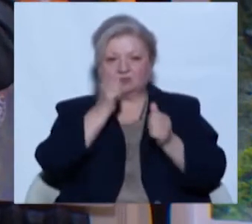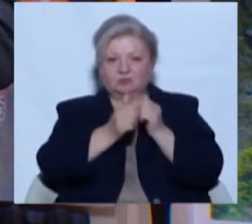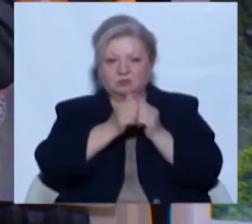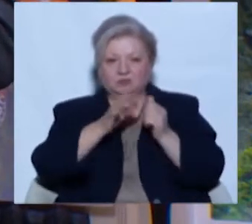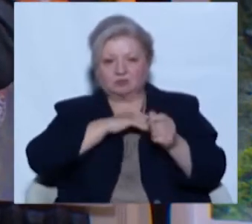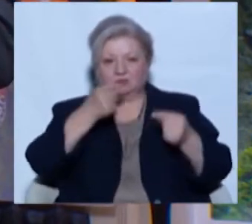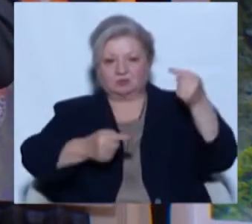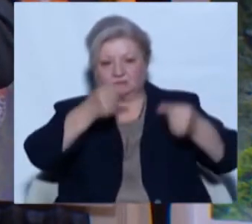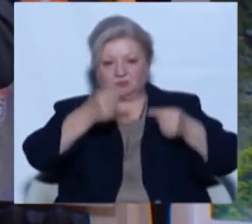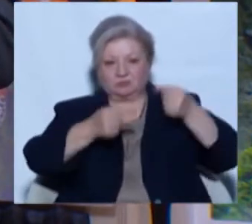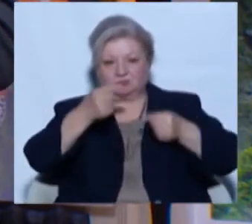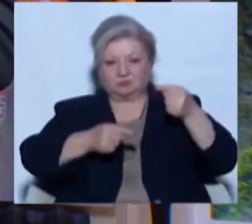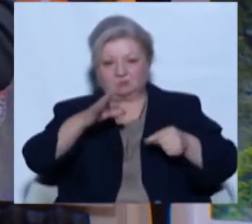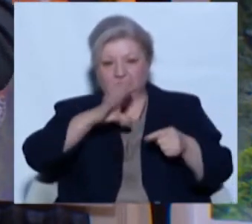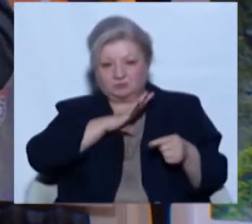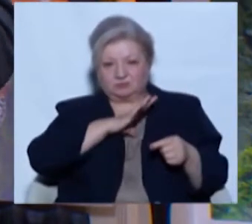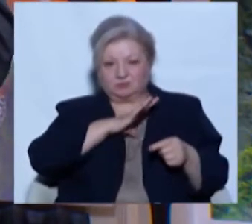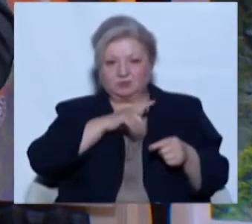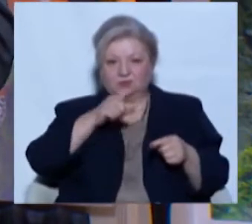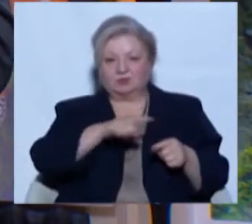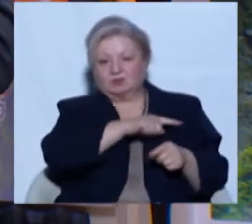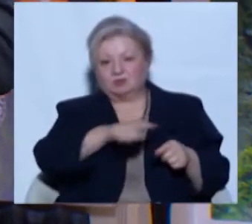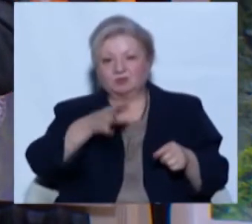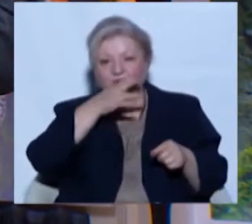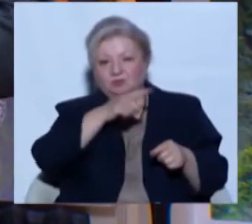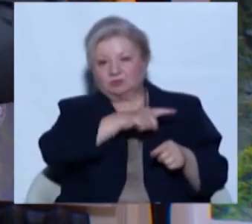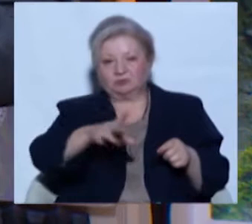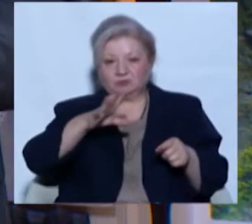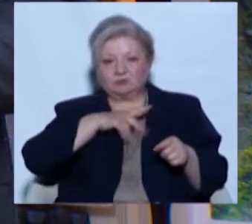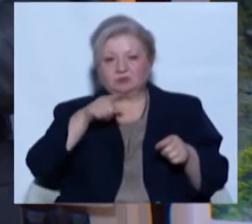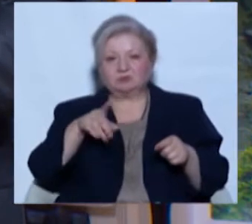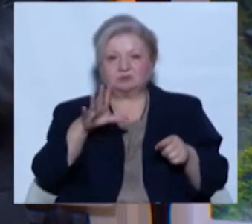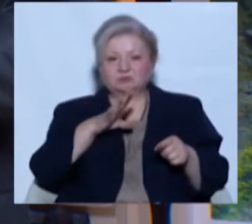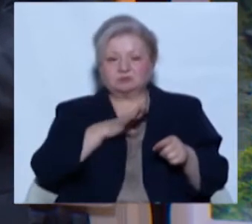სიმწვავით გამოირჩეოდა და გაკროული პერიოდის მანძილზე ის